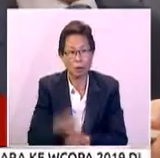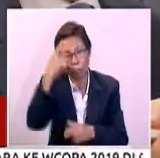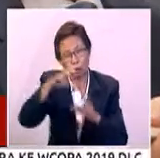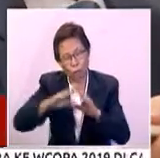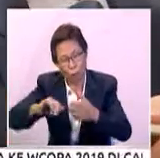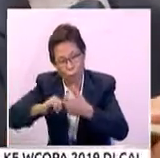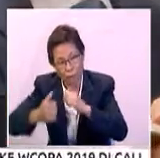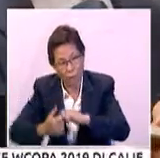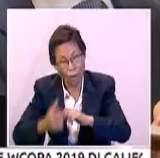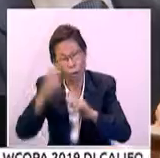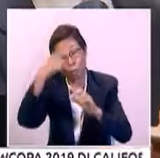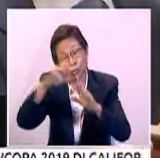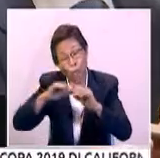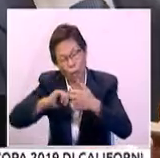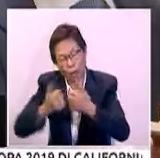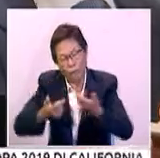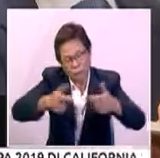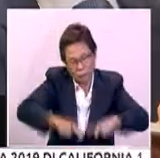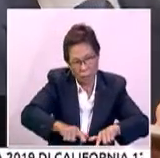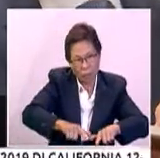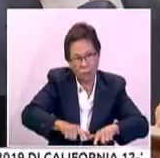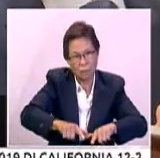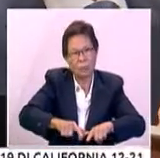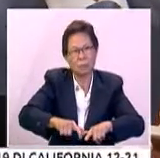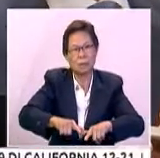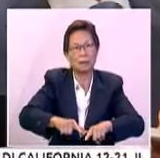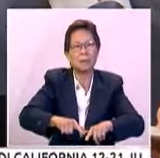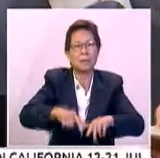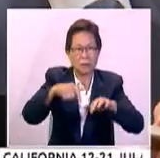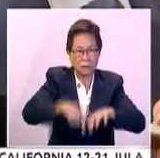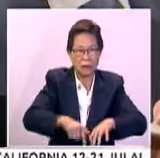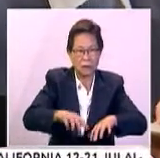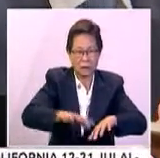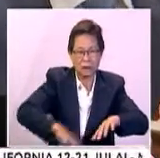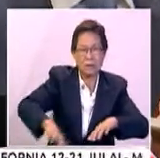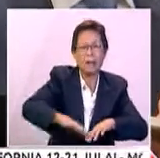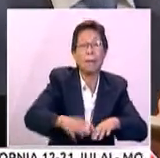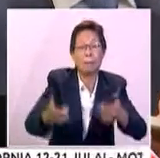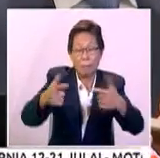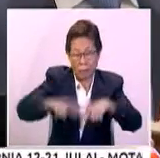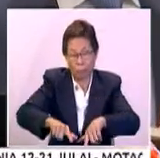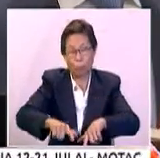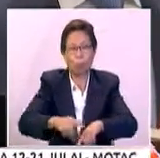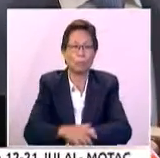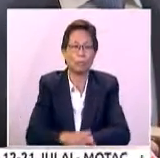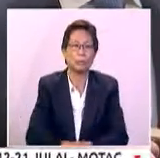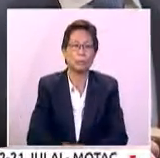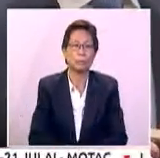persoalan-persoalan yang terjadi di perbatasan maupun di wilayah regional kita.